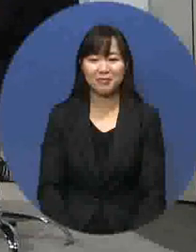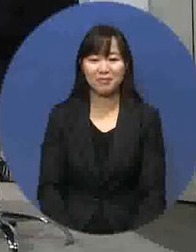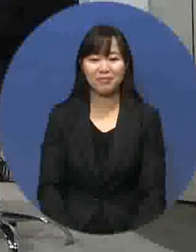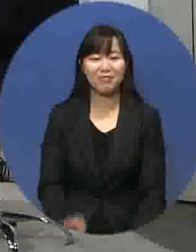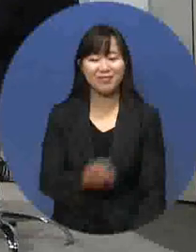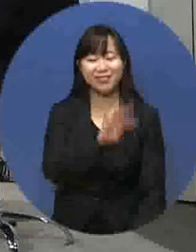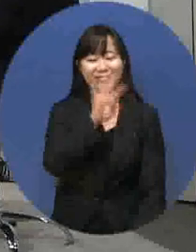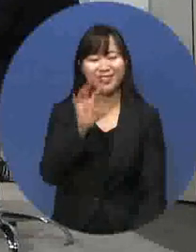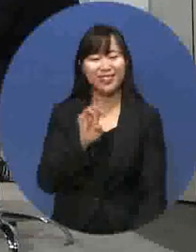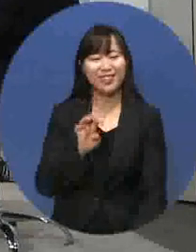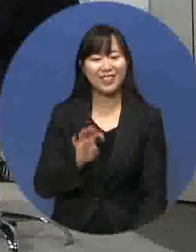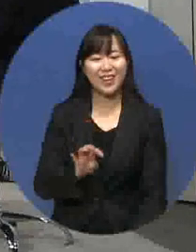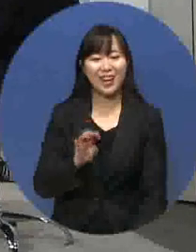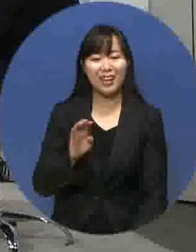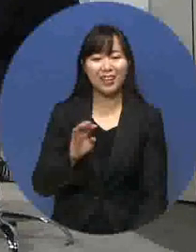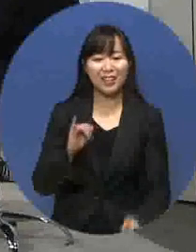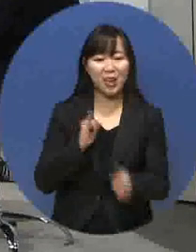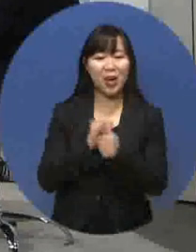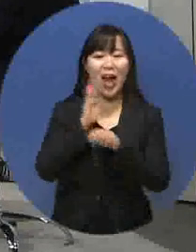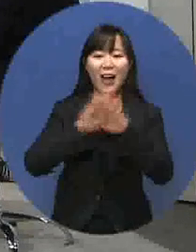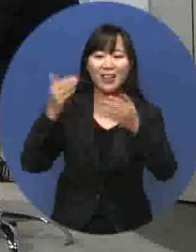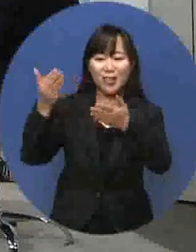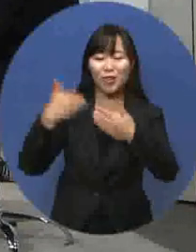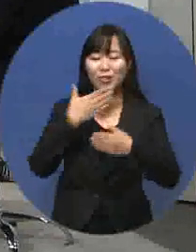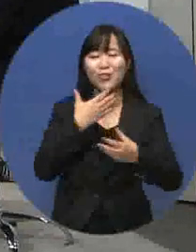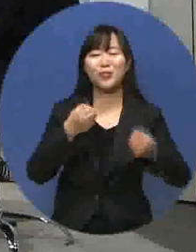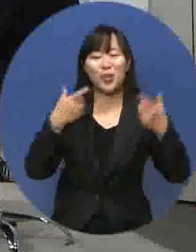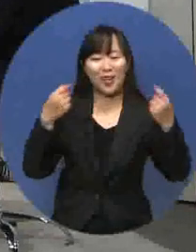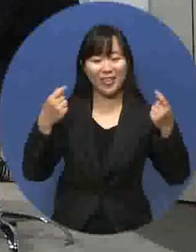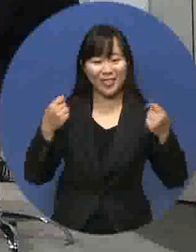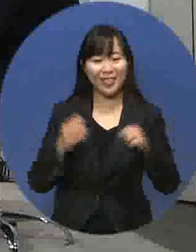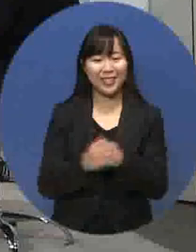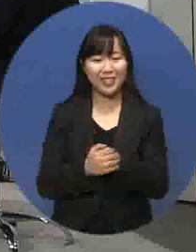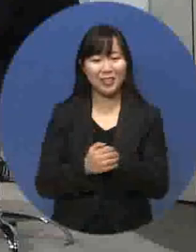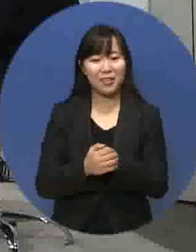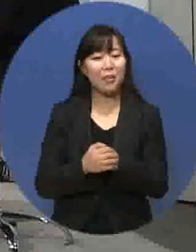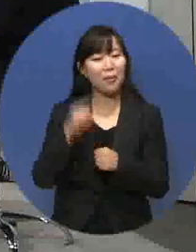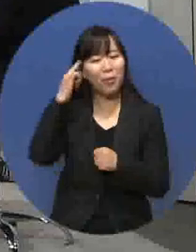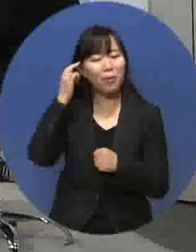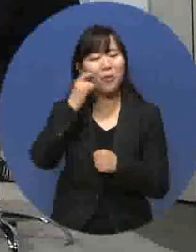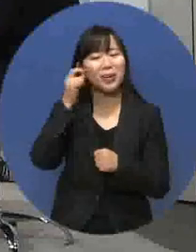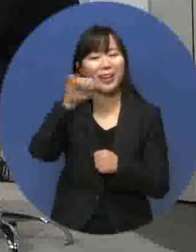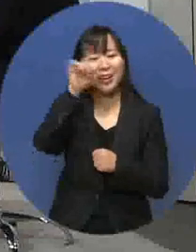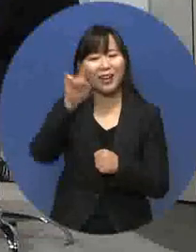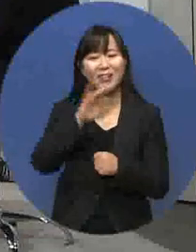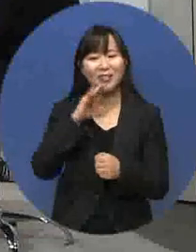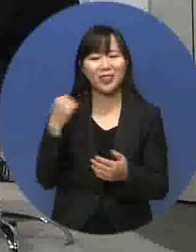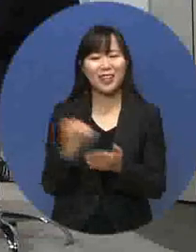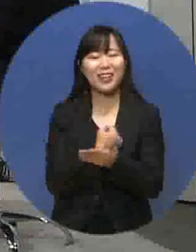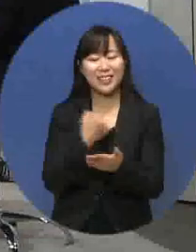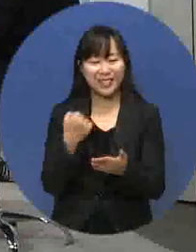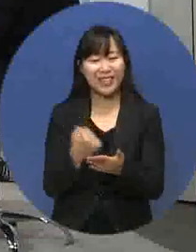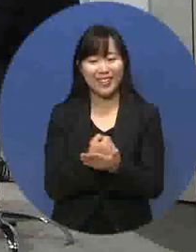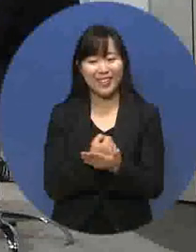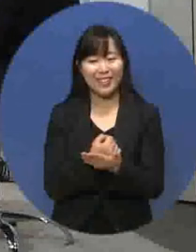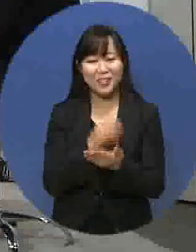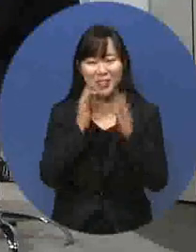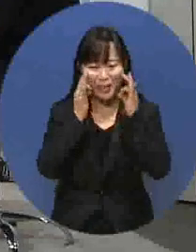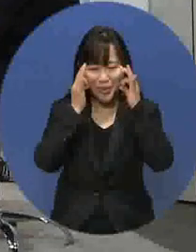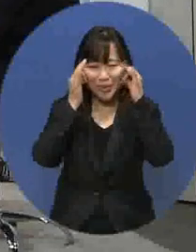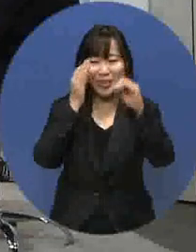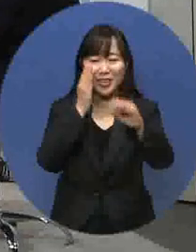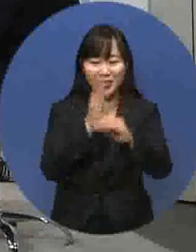글쎄요. 결혼도 하늘에서 내려준 축복 같은데요. 결혼을 왜 못할까요 저는? 안타깝습니다. 근데 최선을 다해서 노력